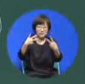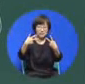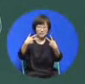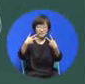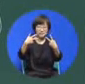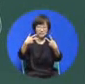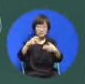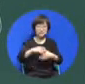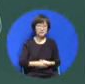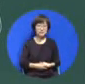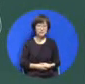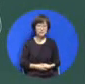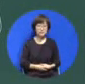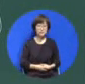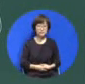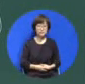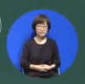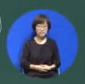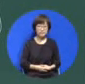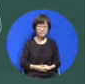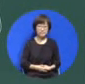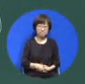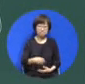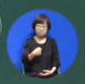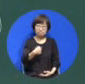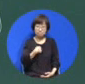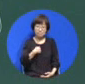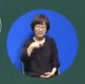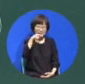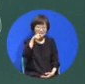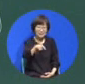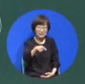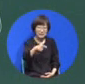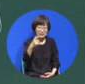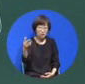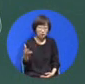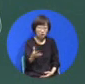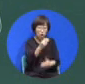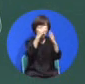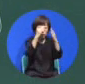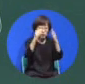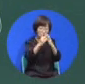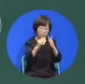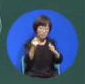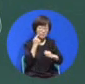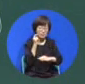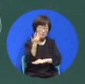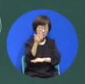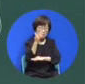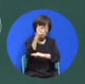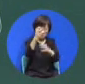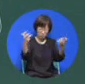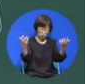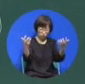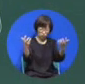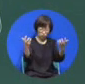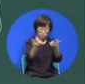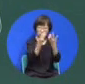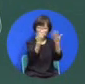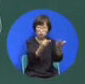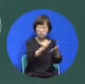보면은 내가 중간에요. 이 성전의 영광이 충만하게 하리라. 만군의